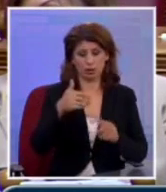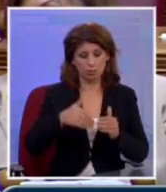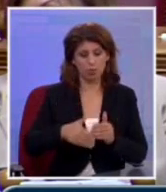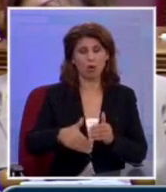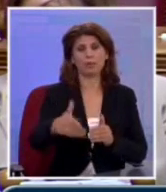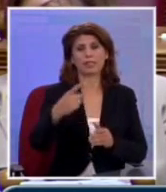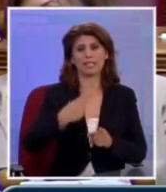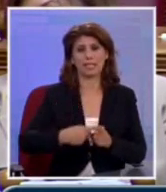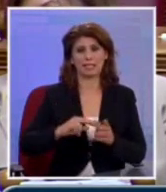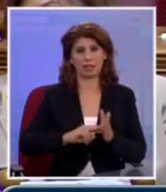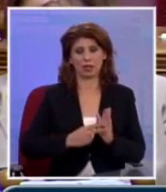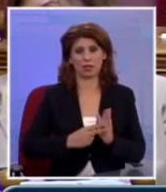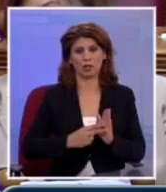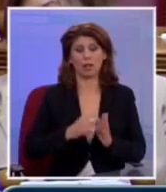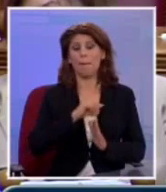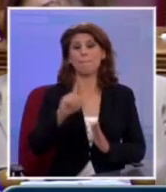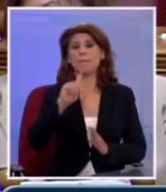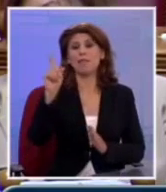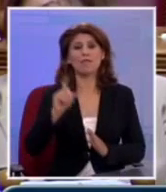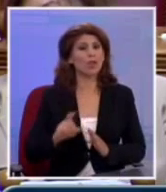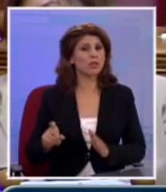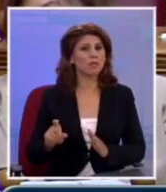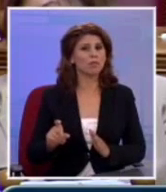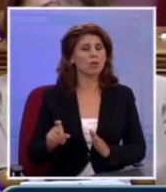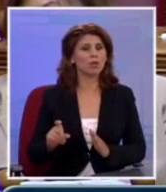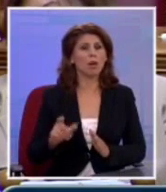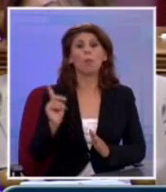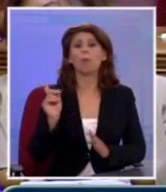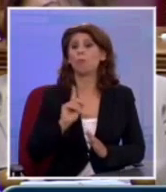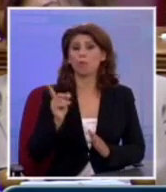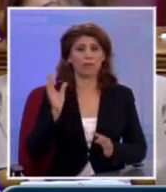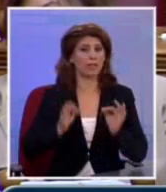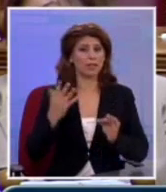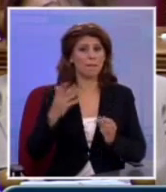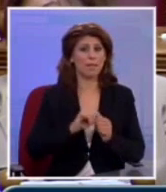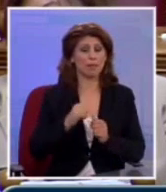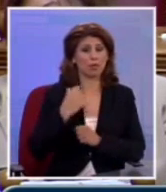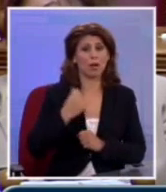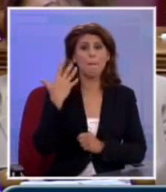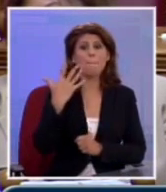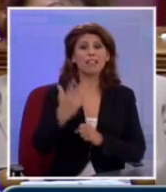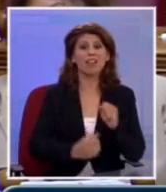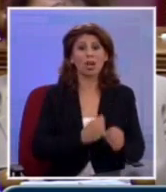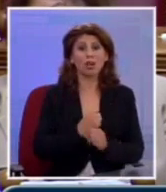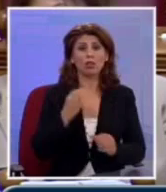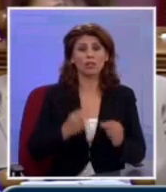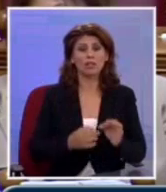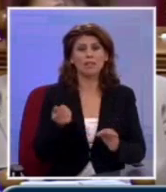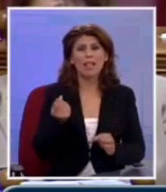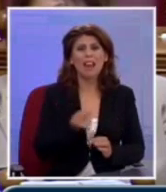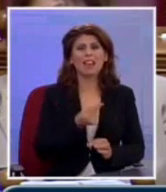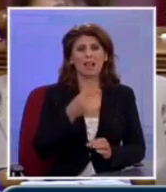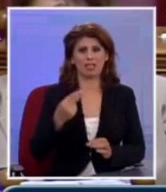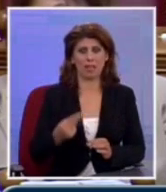ελληνικής οικονομίας, τη μη βιωσιμότητά του, που δεν τα κουβεντιάζουμε 5 μήνες από τον Ιανουάριο, τα κουβεντιάζουμε 5 χρόνια. Είναι από τα λίγα